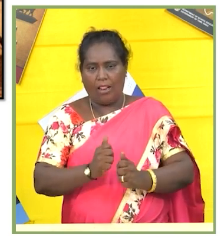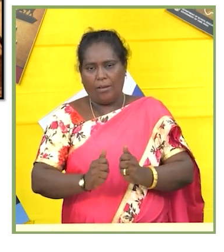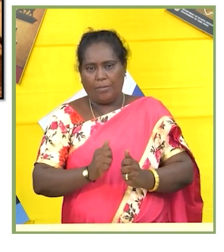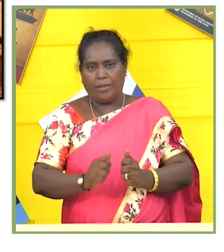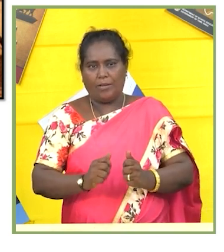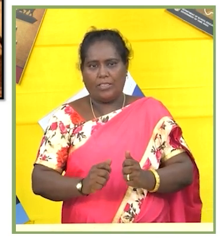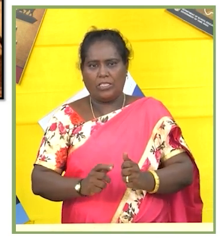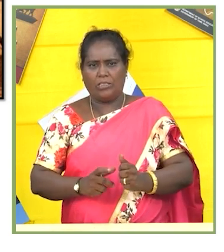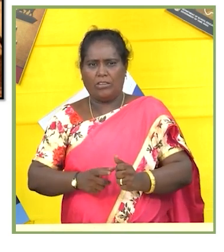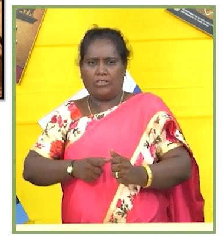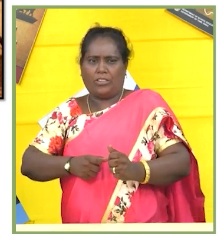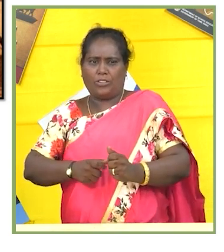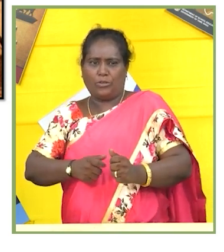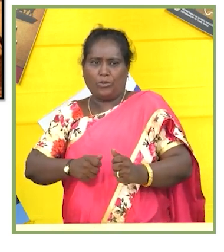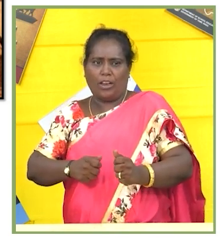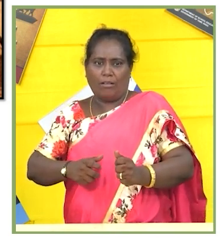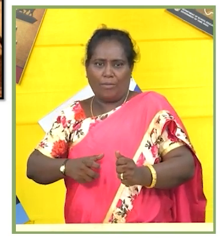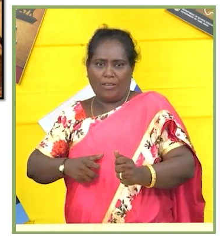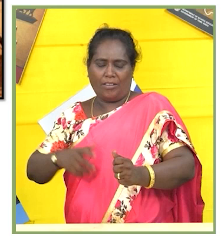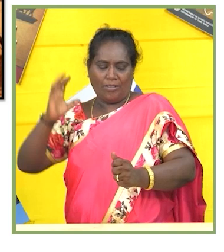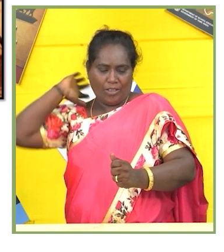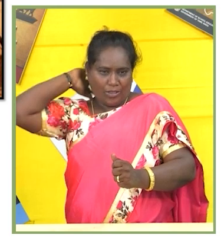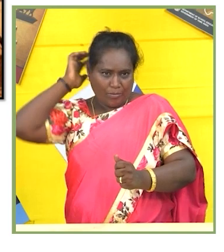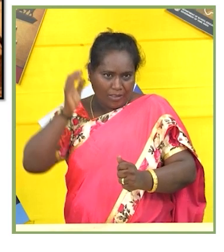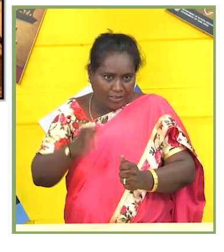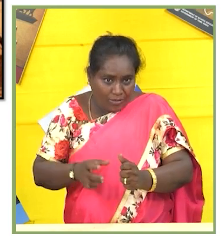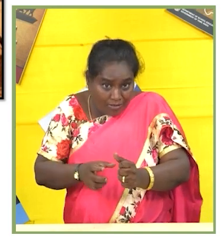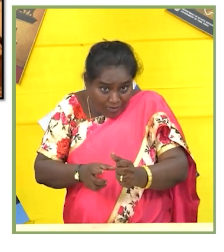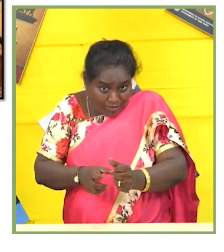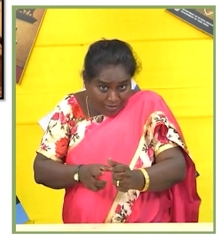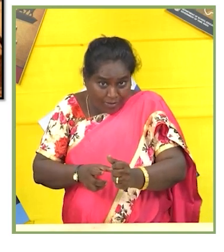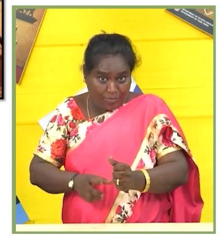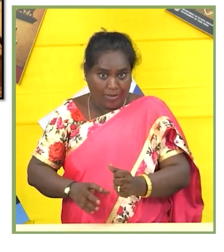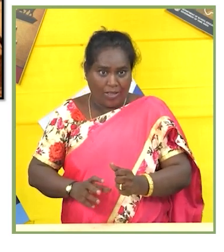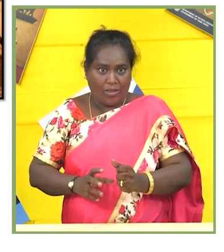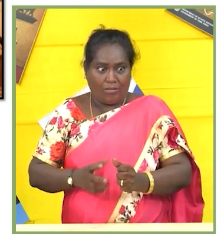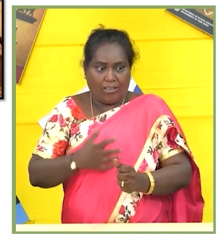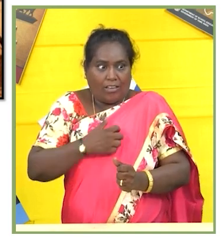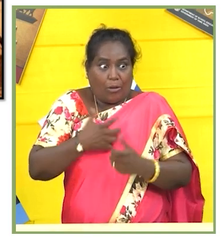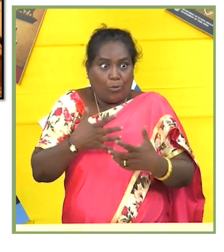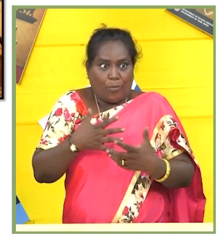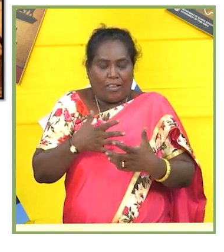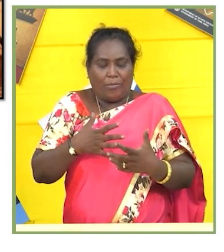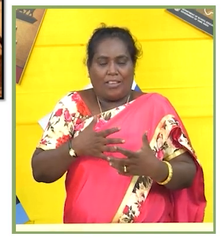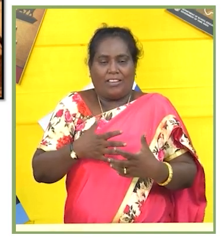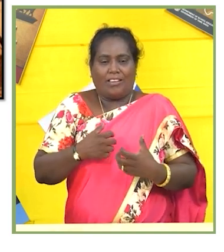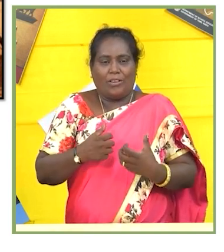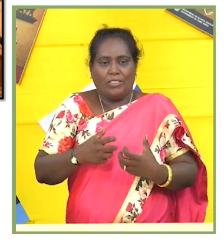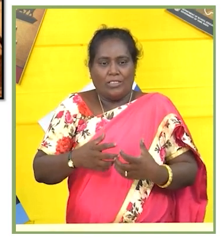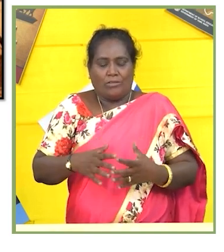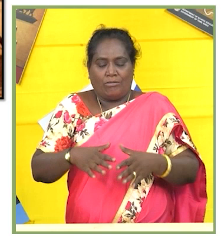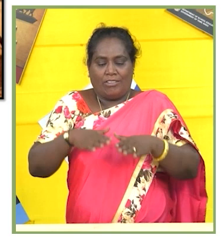கீழிருக்கின்ற மண்ணெல்லாம் புழுதியாக மேலே எழுகிறது. ஏற்றனர் மார்பு, அவ்வீரர்கள் அதாவது ஆயர்குலத்து